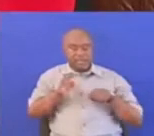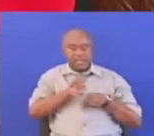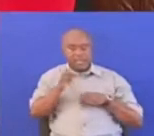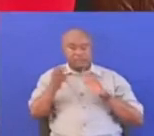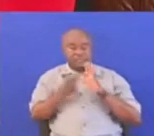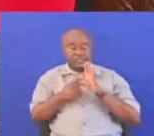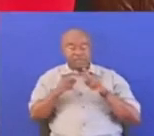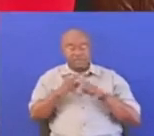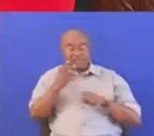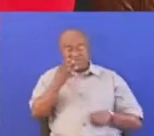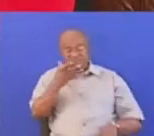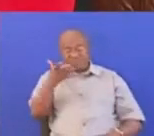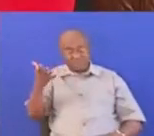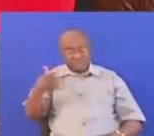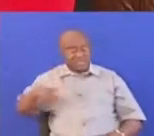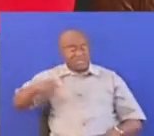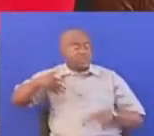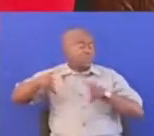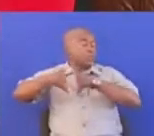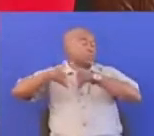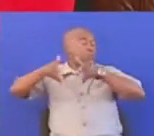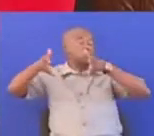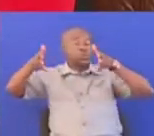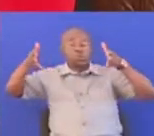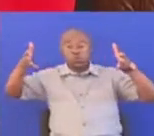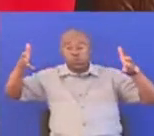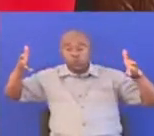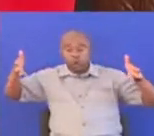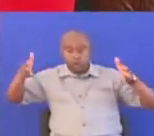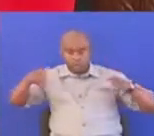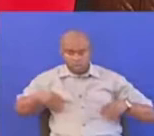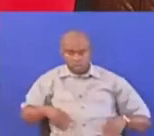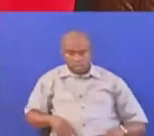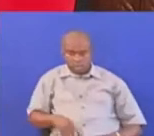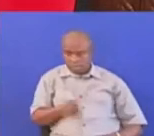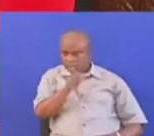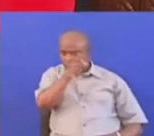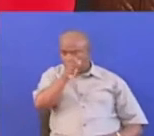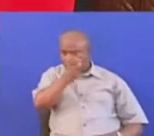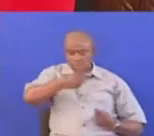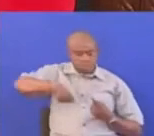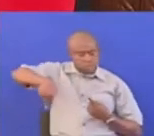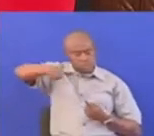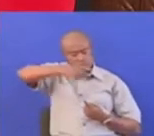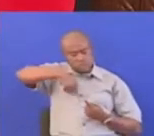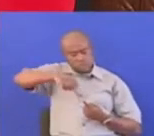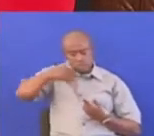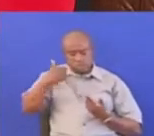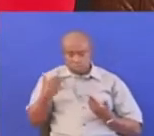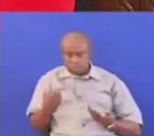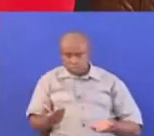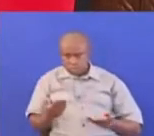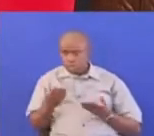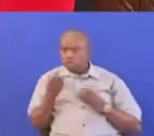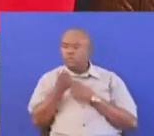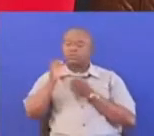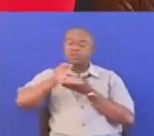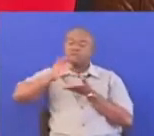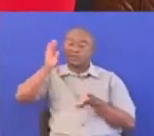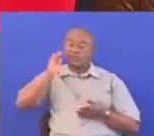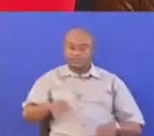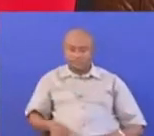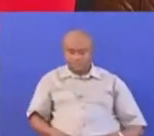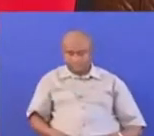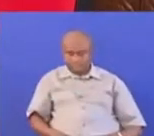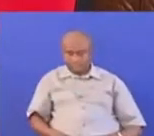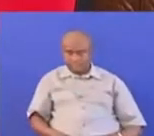7400, na ni eneo kubwa ambalo wananchi wanaozunguka maeneo hayo watafaidika nalo.